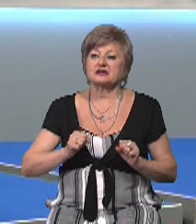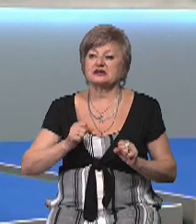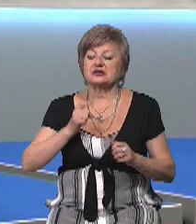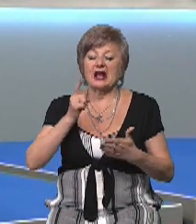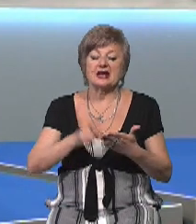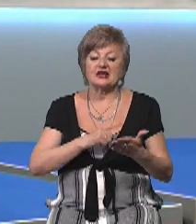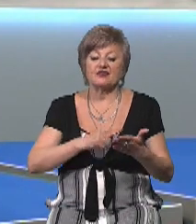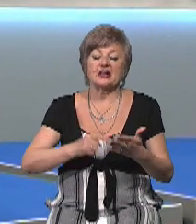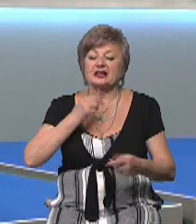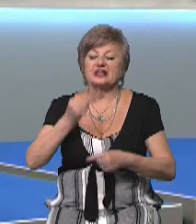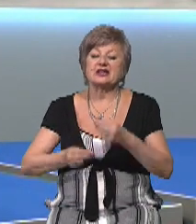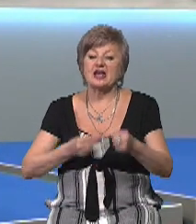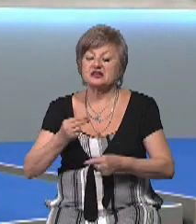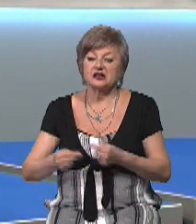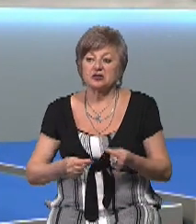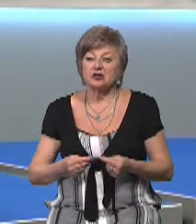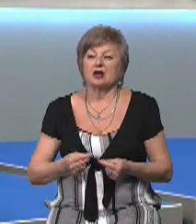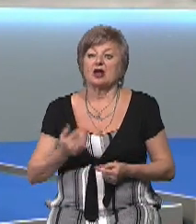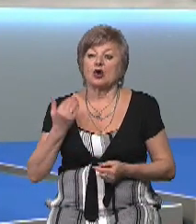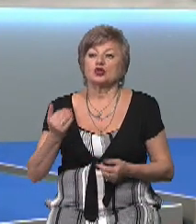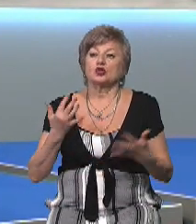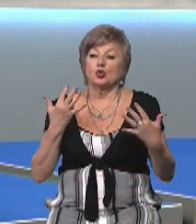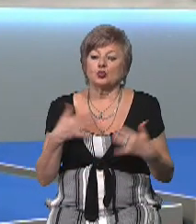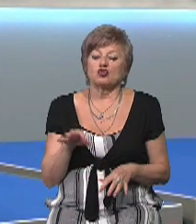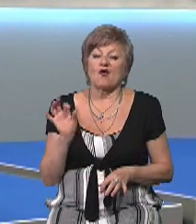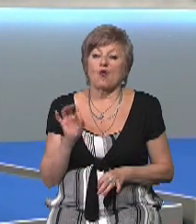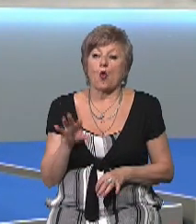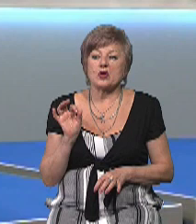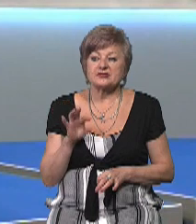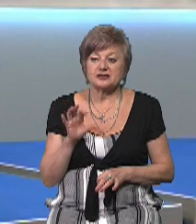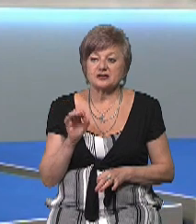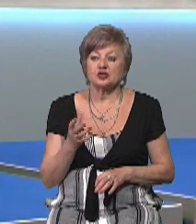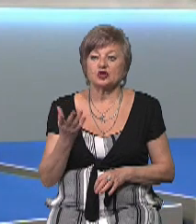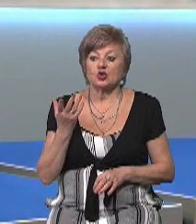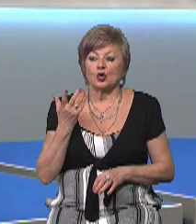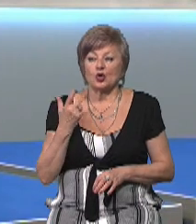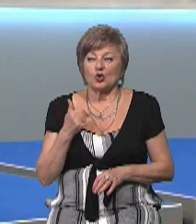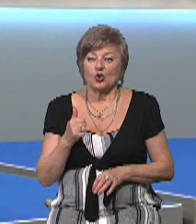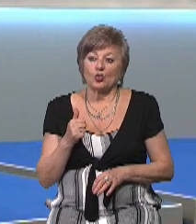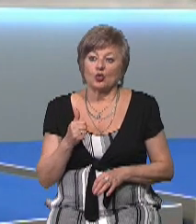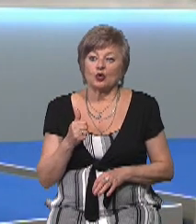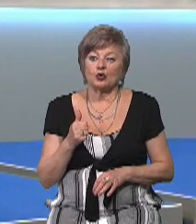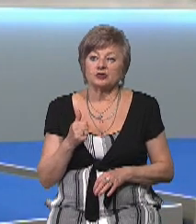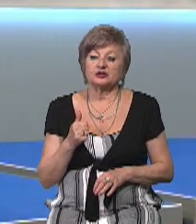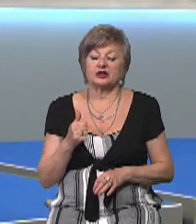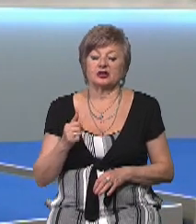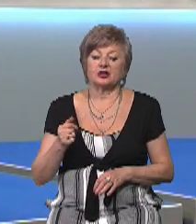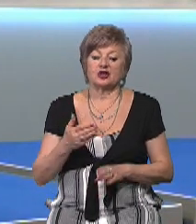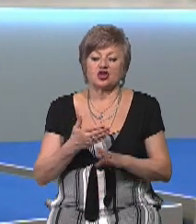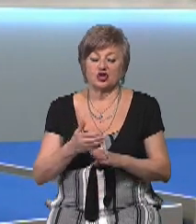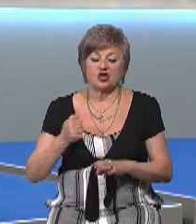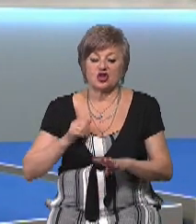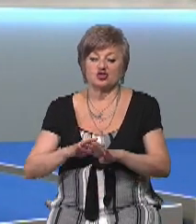цього всього. Так? А вони уже восени, коли обміліло частина,